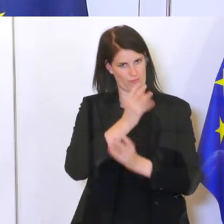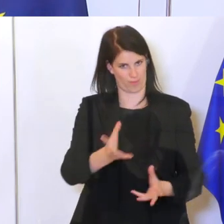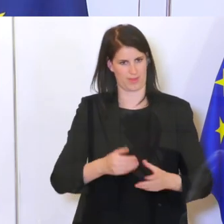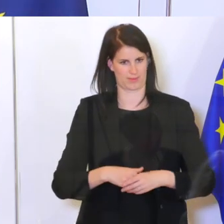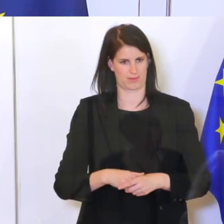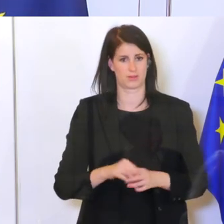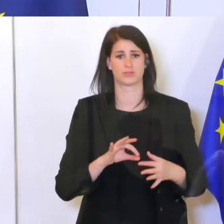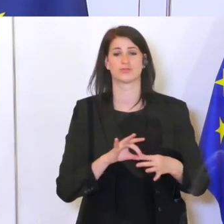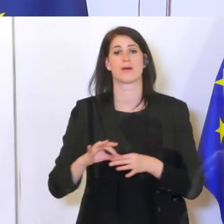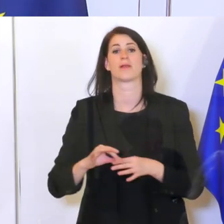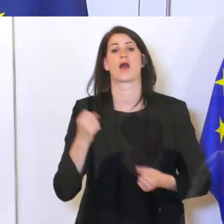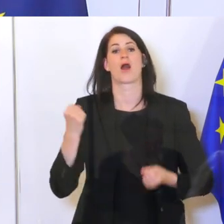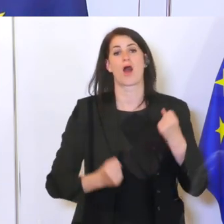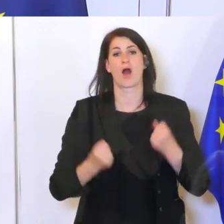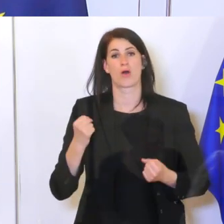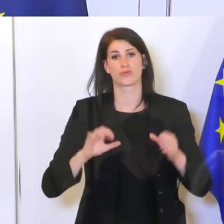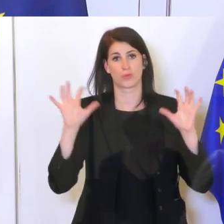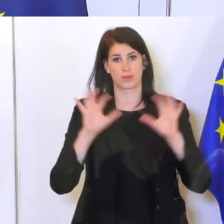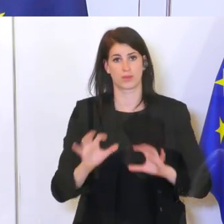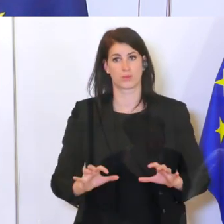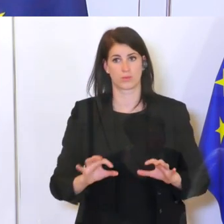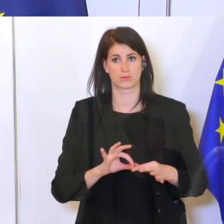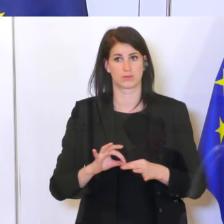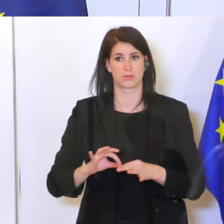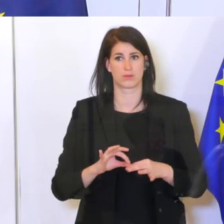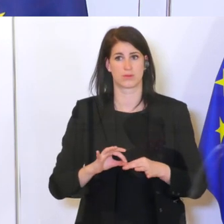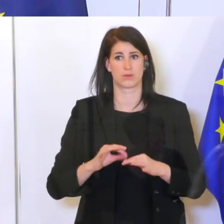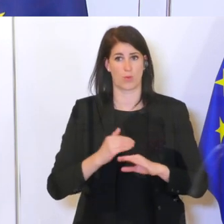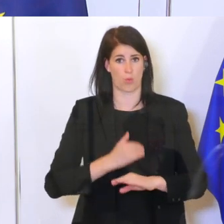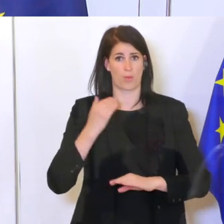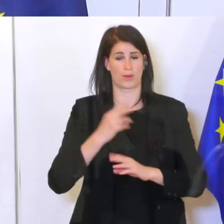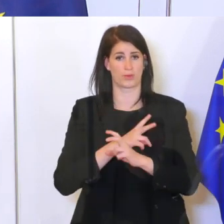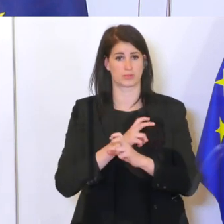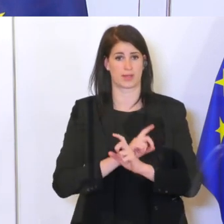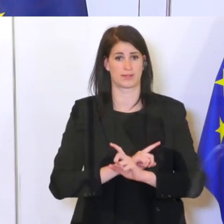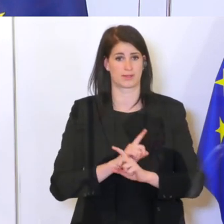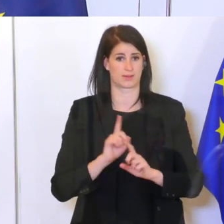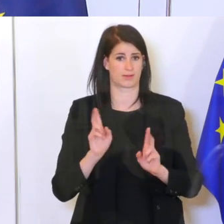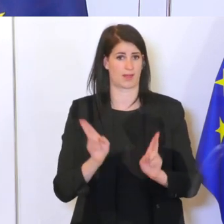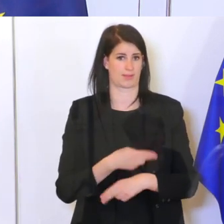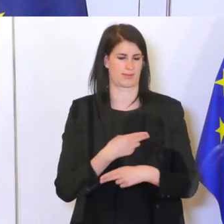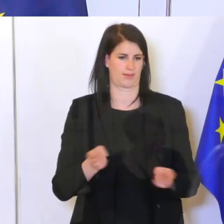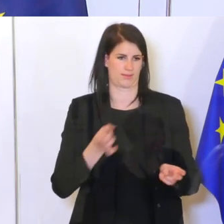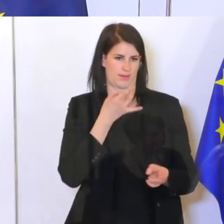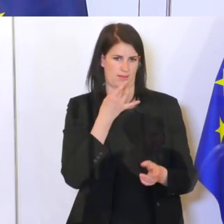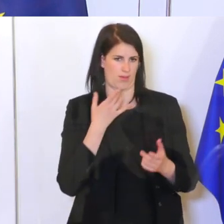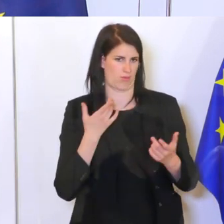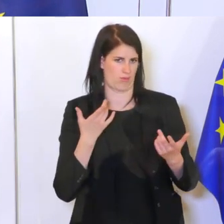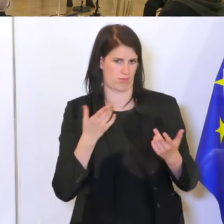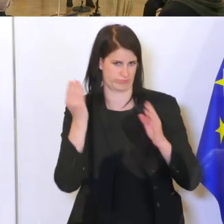Zur Autokino-Sache in Oberösterreich kann ich jetzt eigentlich keine Details sagen.